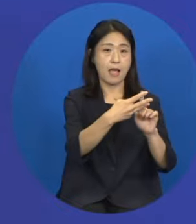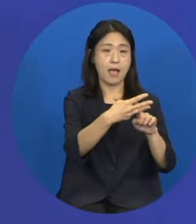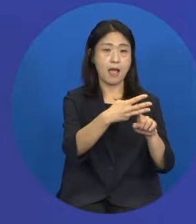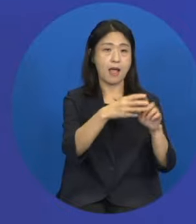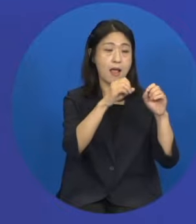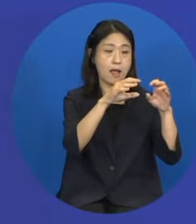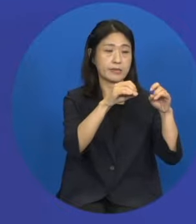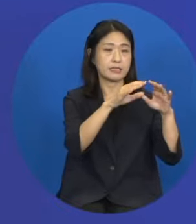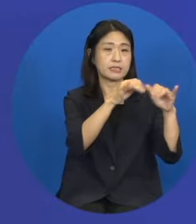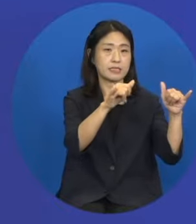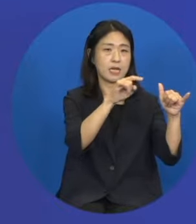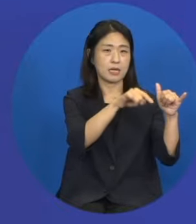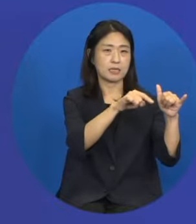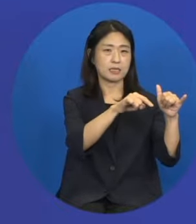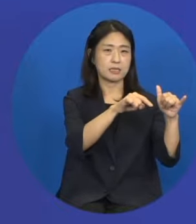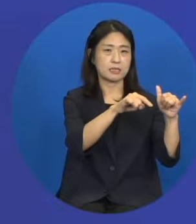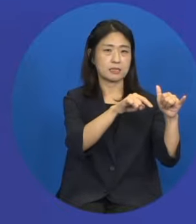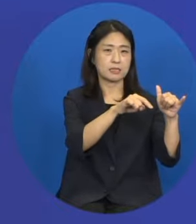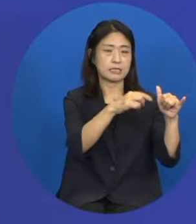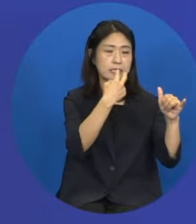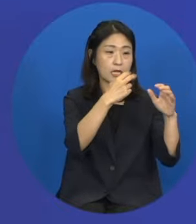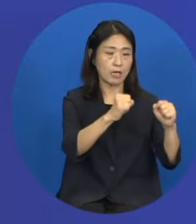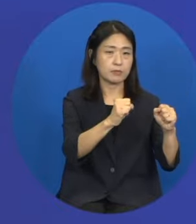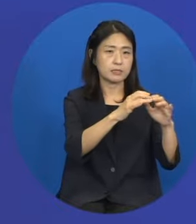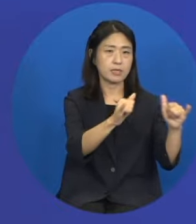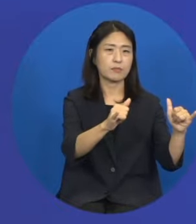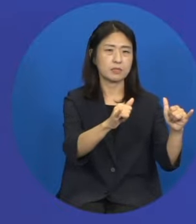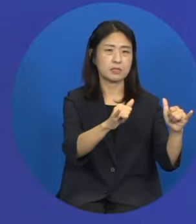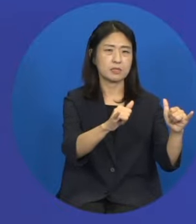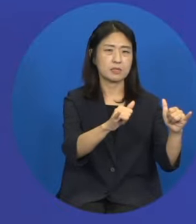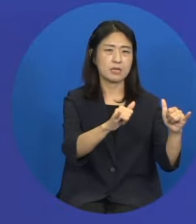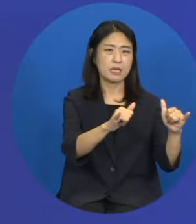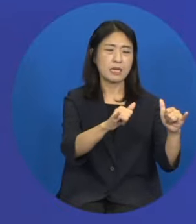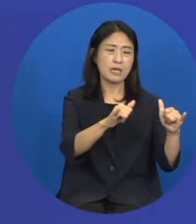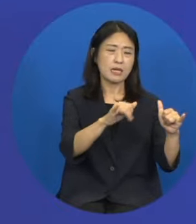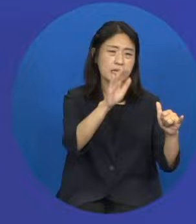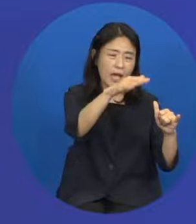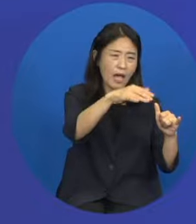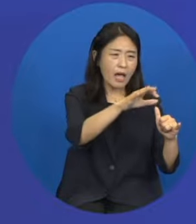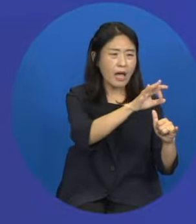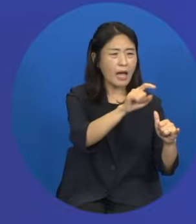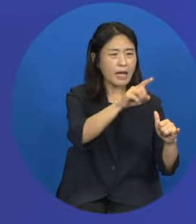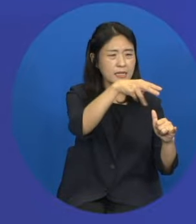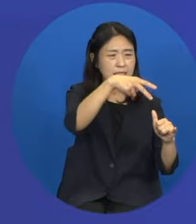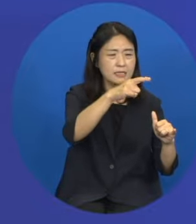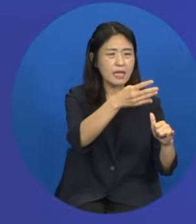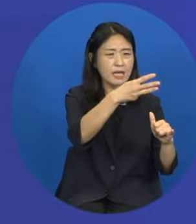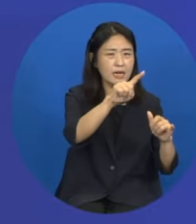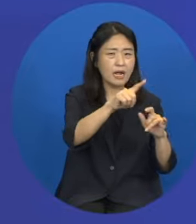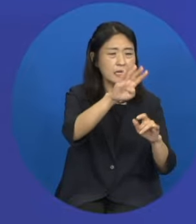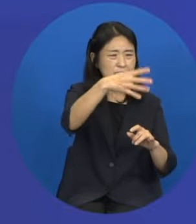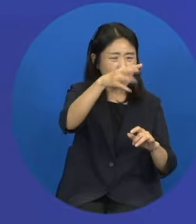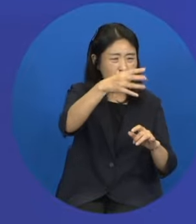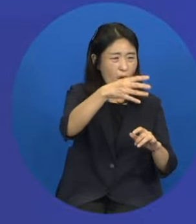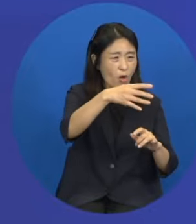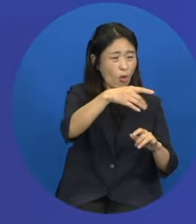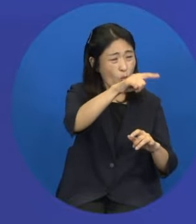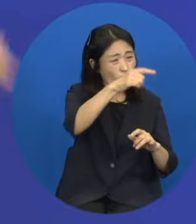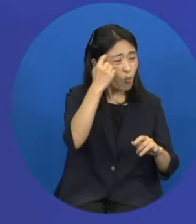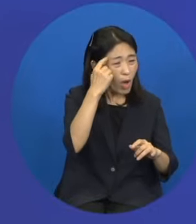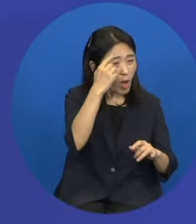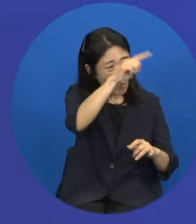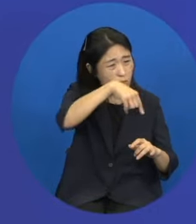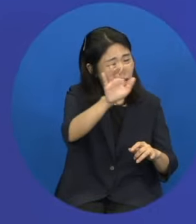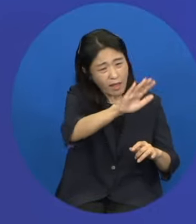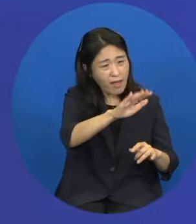아마 살아남은 이들이 나중에 이랬을 것 같아. 너희 그 아세라 400명 왜 안 나왔어?